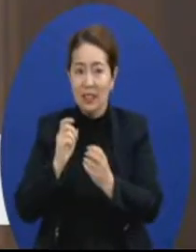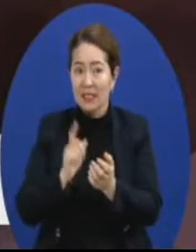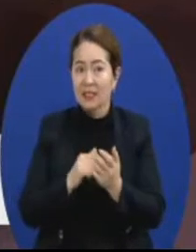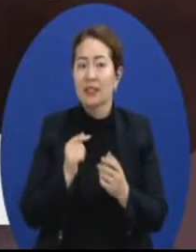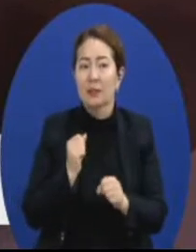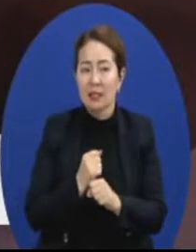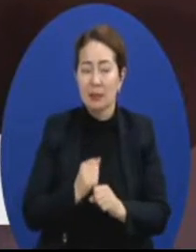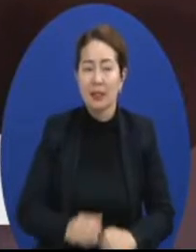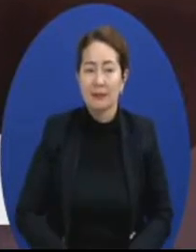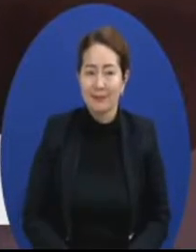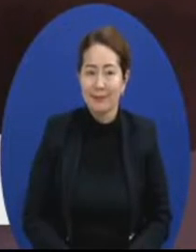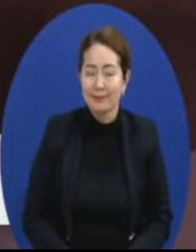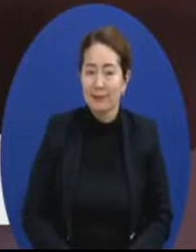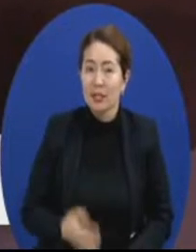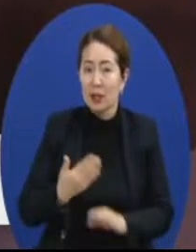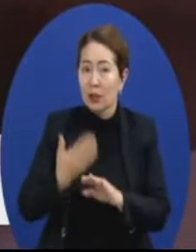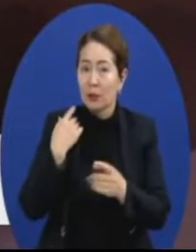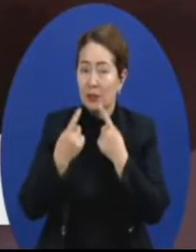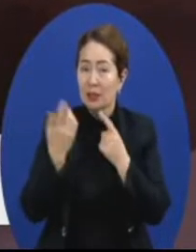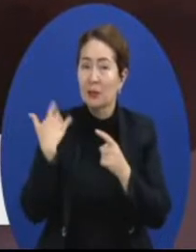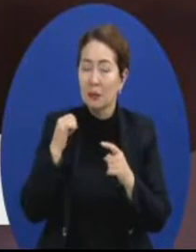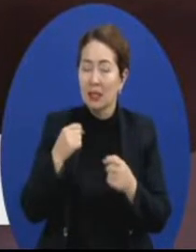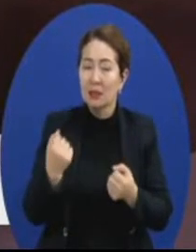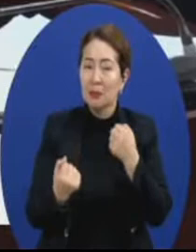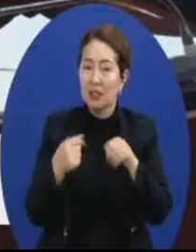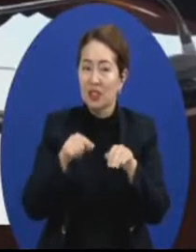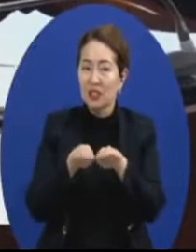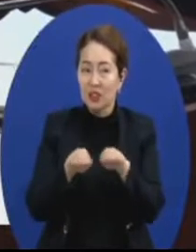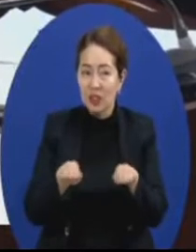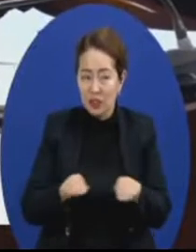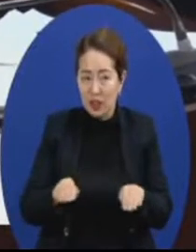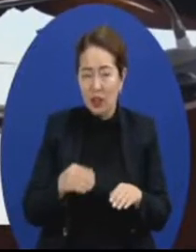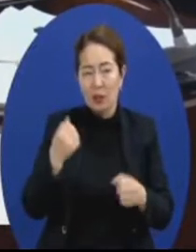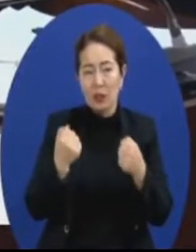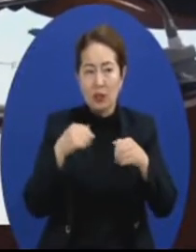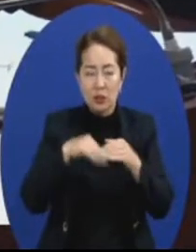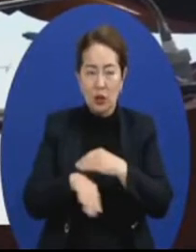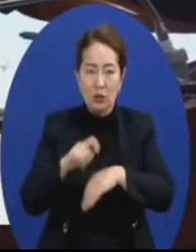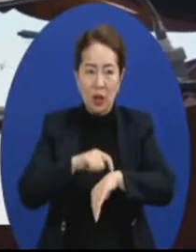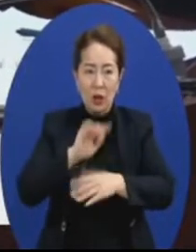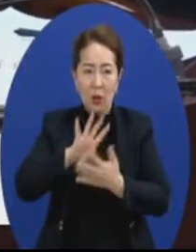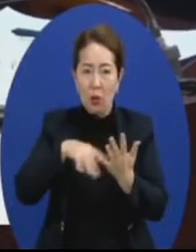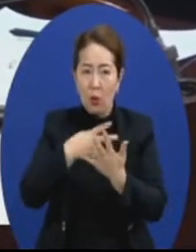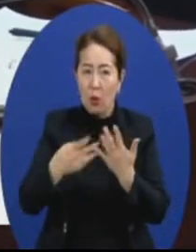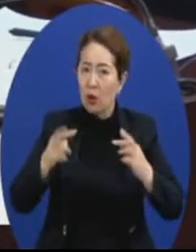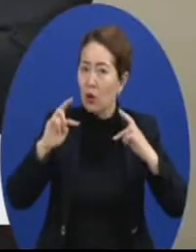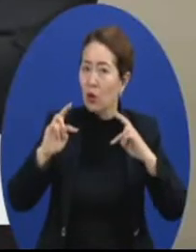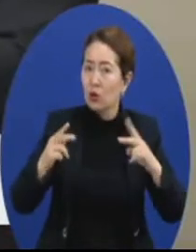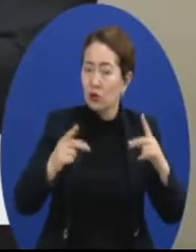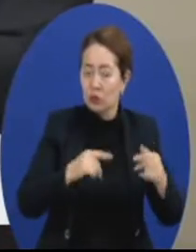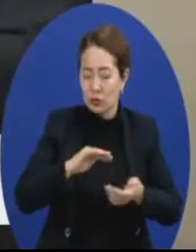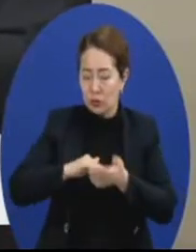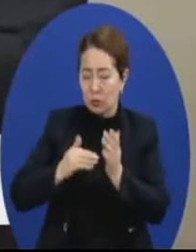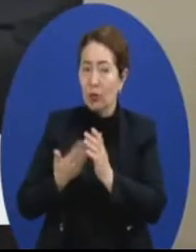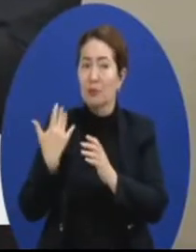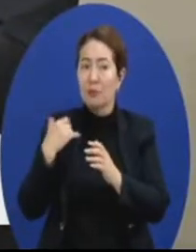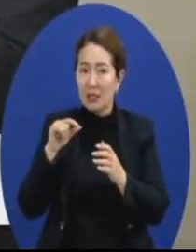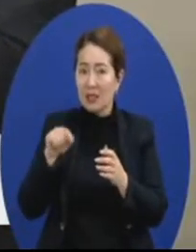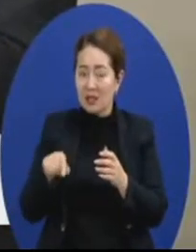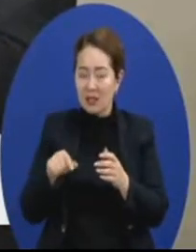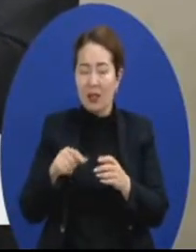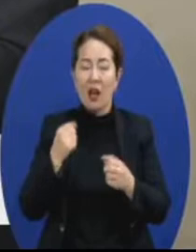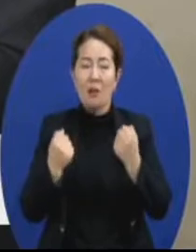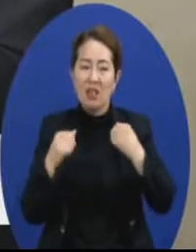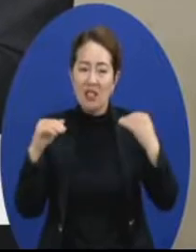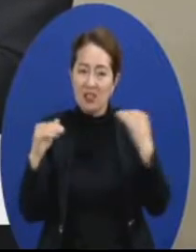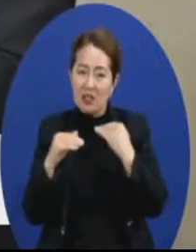шаардлагатай юм зүйлүүд үү. Өрдөм нь яригдж байсан автомашины зогсоол хөдөлгөөнд оролцох цагийн хуваарийг өөрчлөх зэрэг төлөвлөгөөг нийслэлийн авт